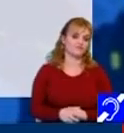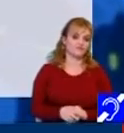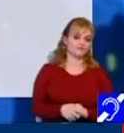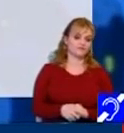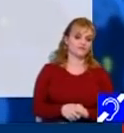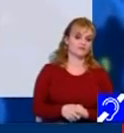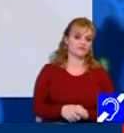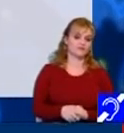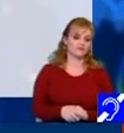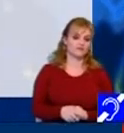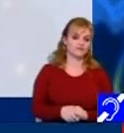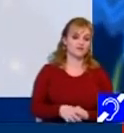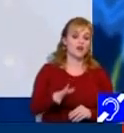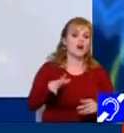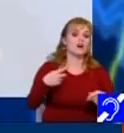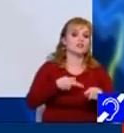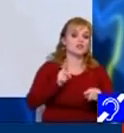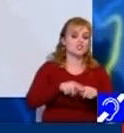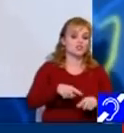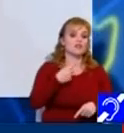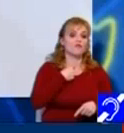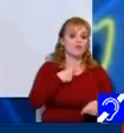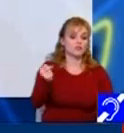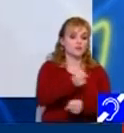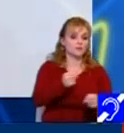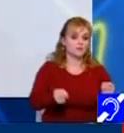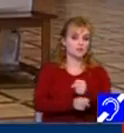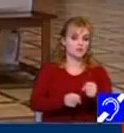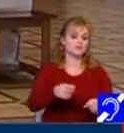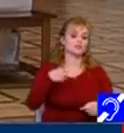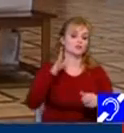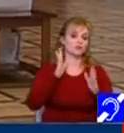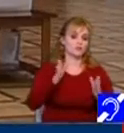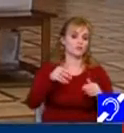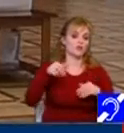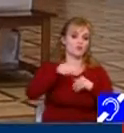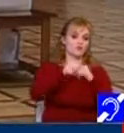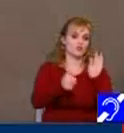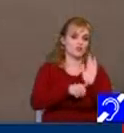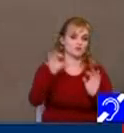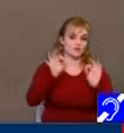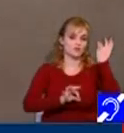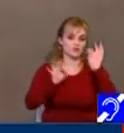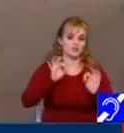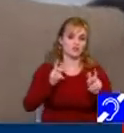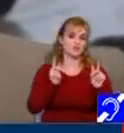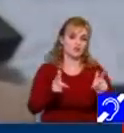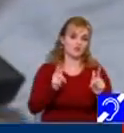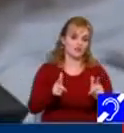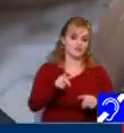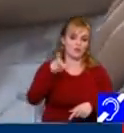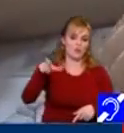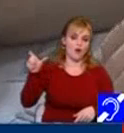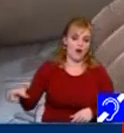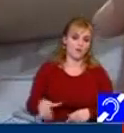susținut astăzi doar de puțin peste 19% dintre persoanele chestionate, cu 10% mai puțin decât acum jumătate